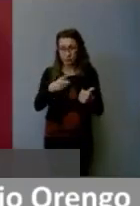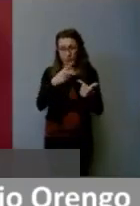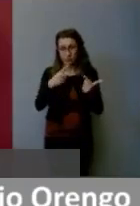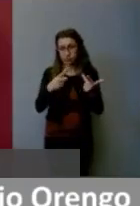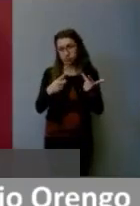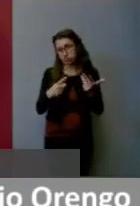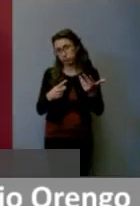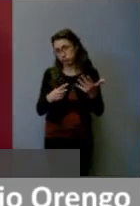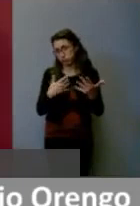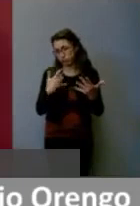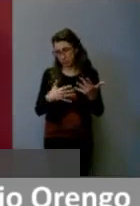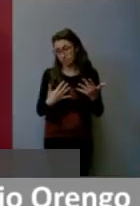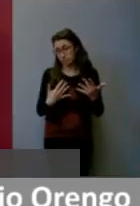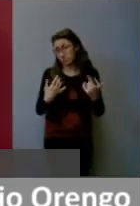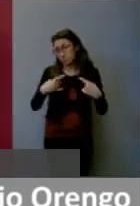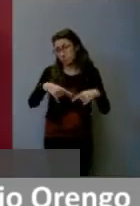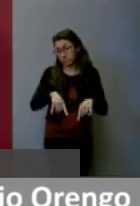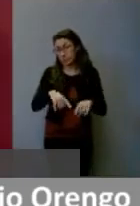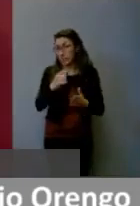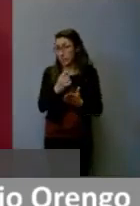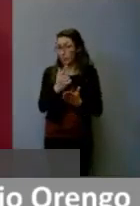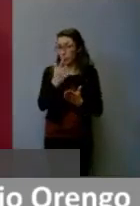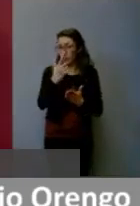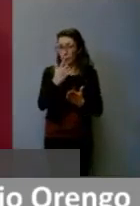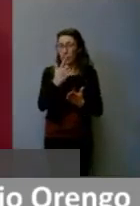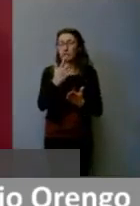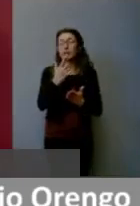progetti estremamente importanti,